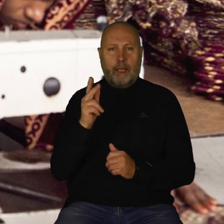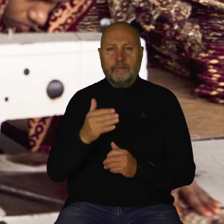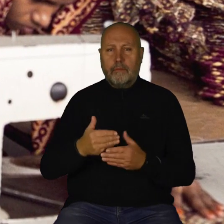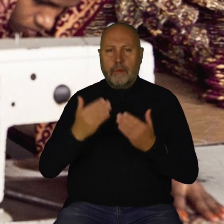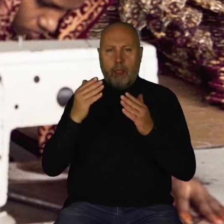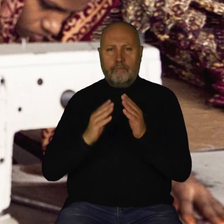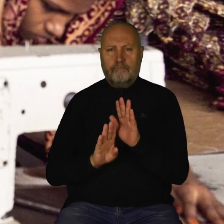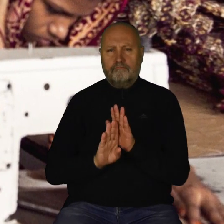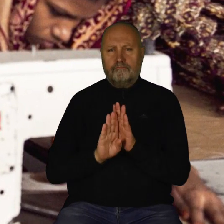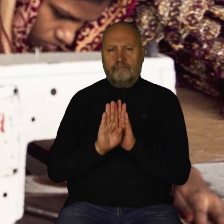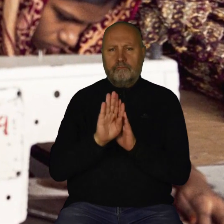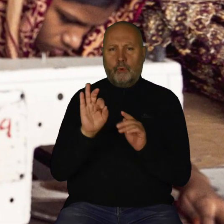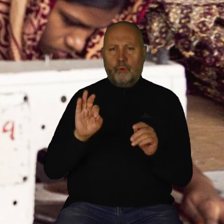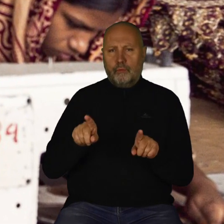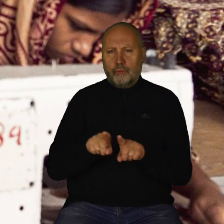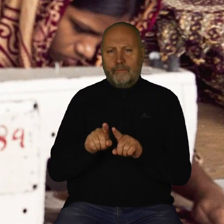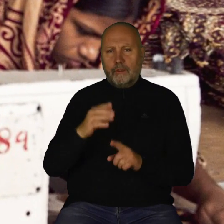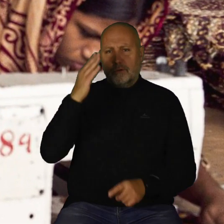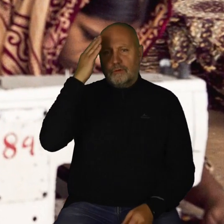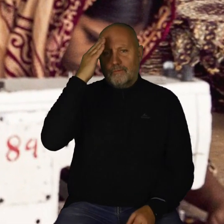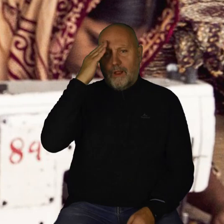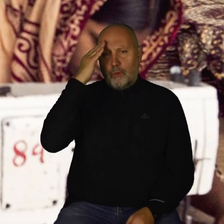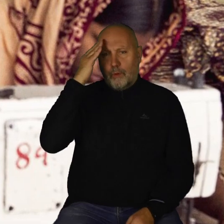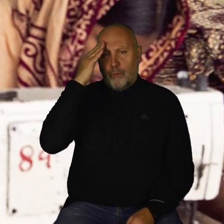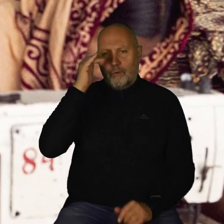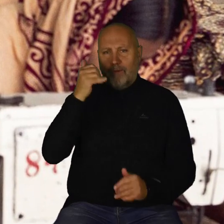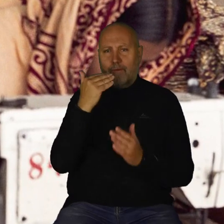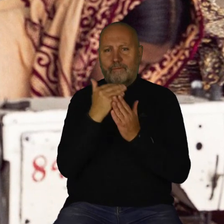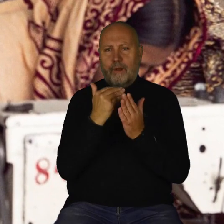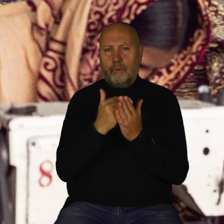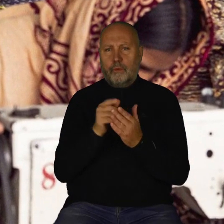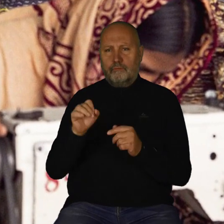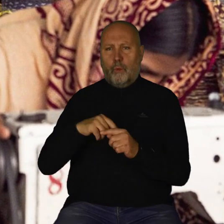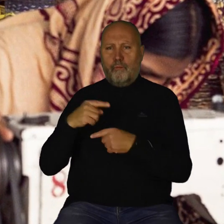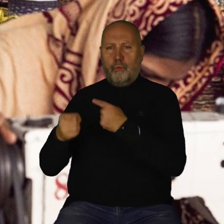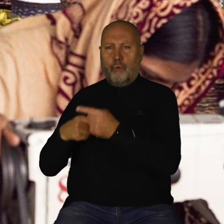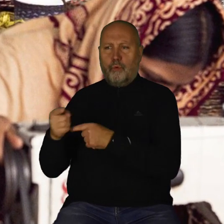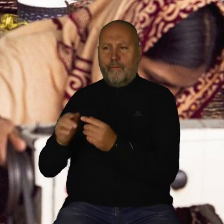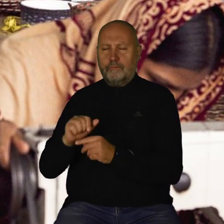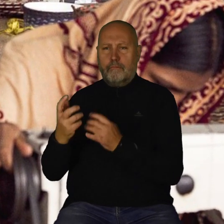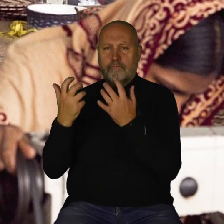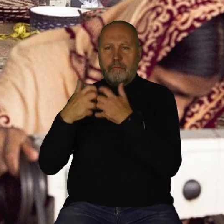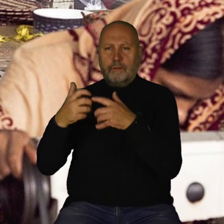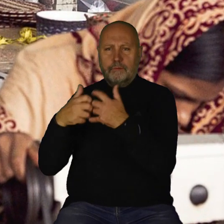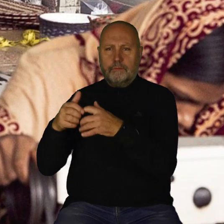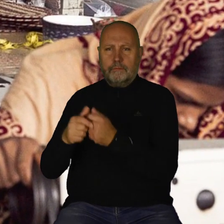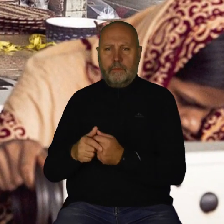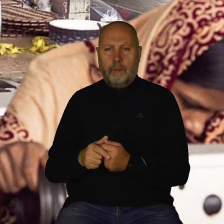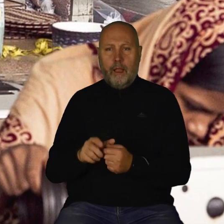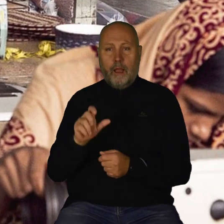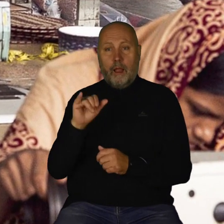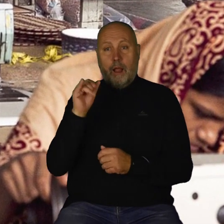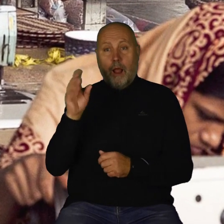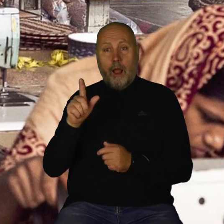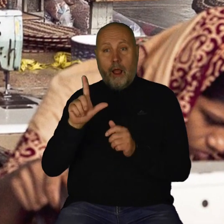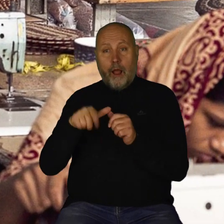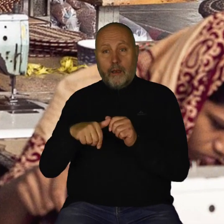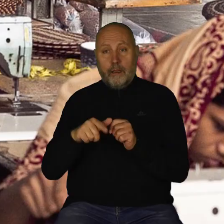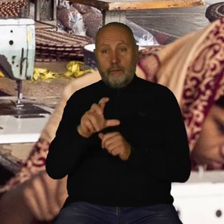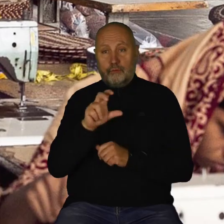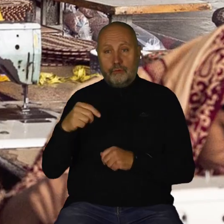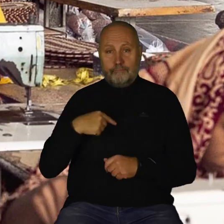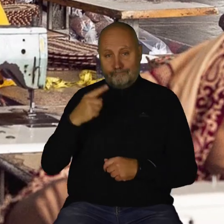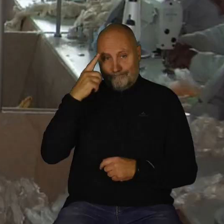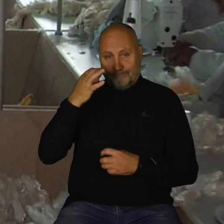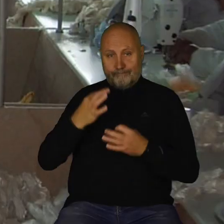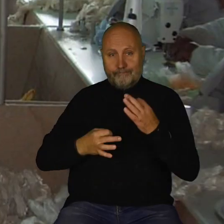każdym dniem rośnie również świadomość W jakich warunkach są one produkowane jednak czy zastanawiamy się